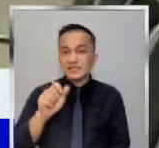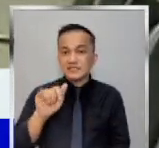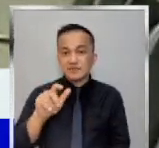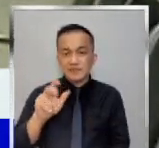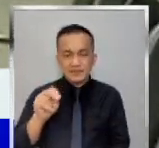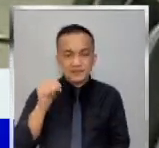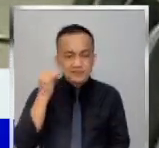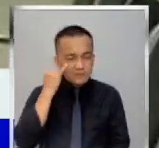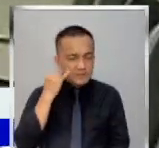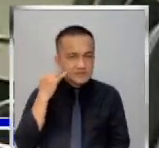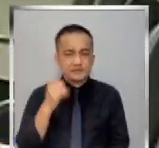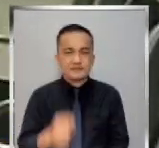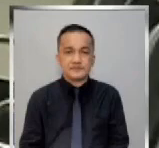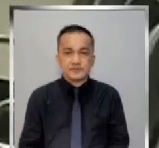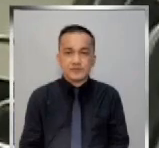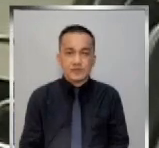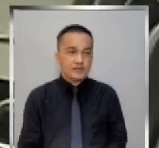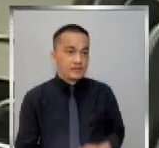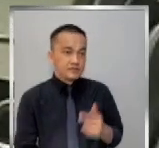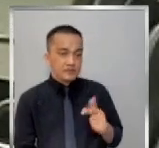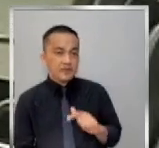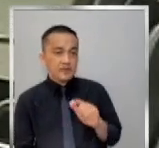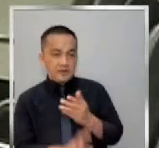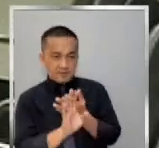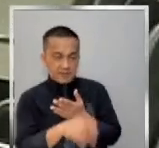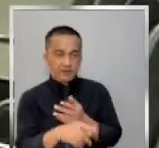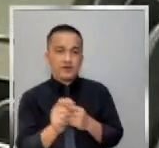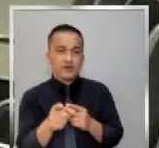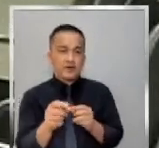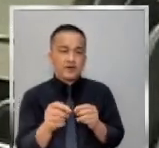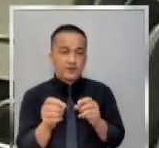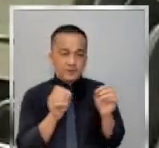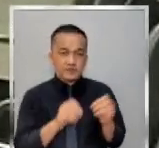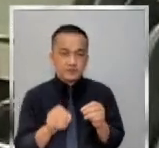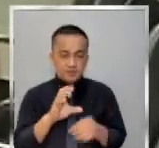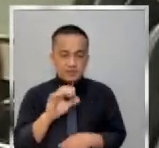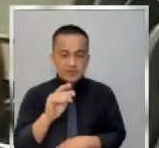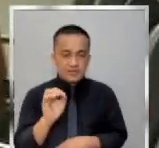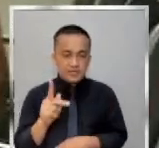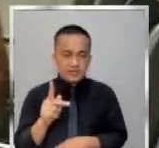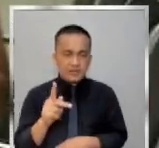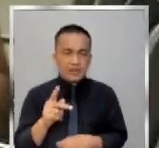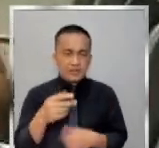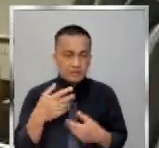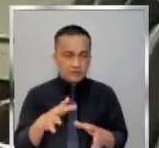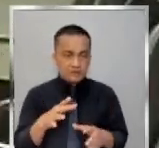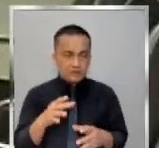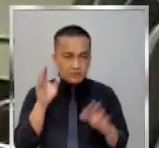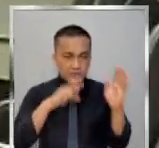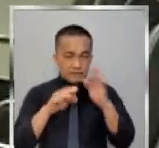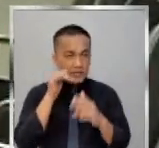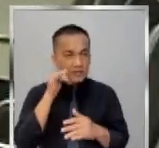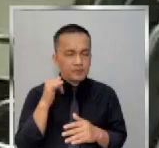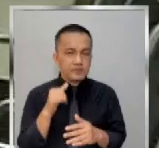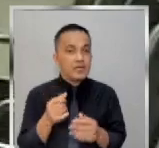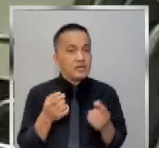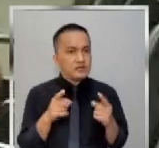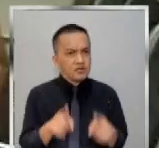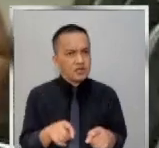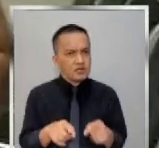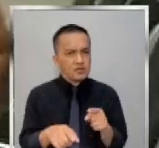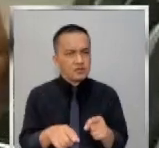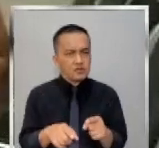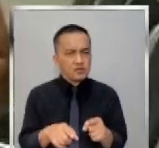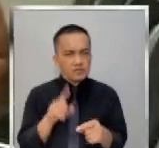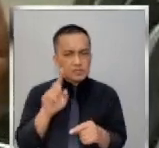Vicky, balik operasyon ng Clark International Airport matapos magka-aberya kahapon at nangyari nga yung cancellation